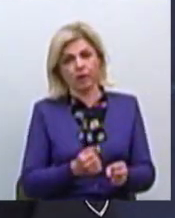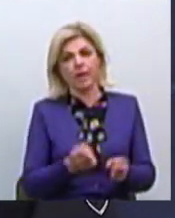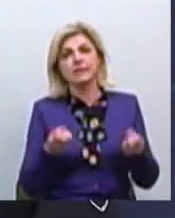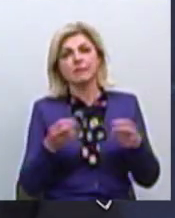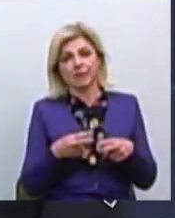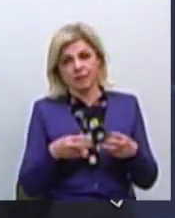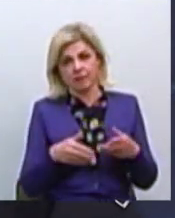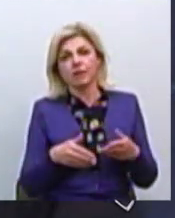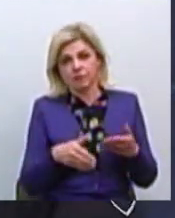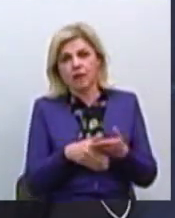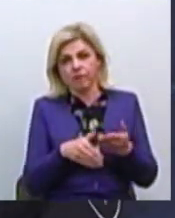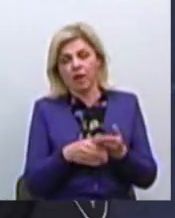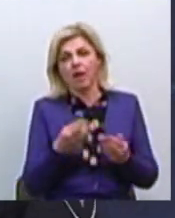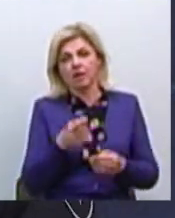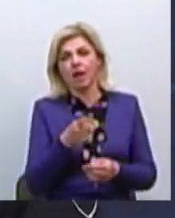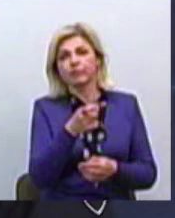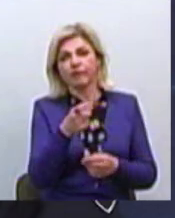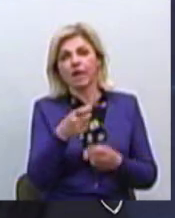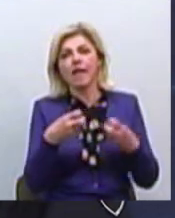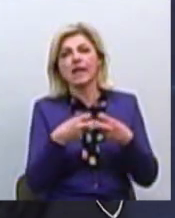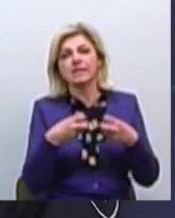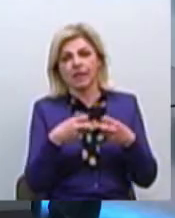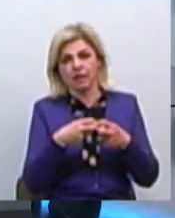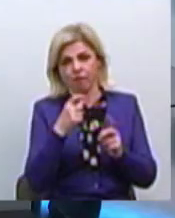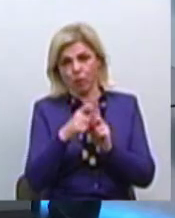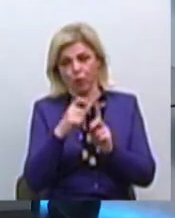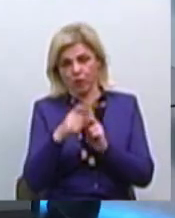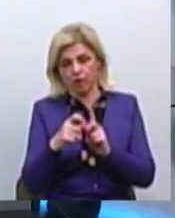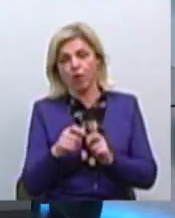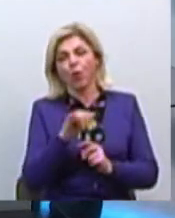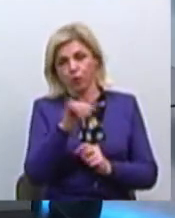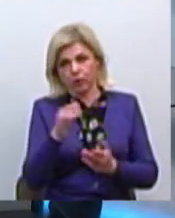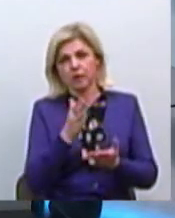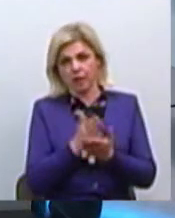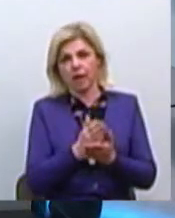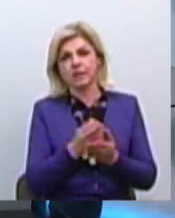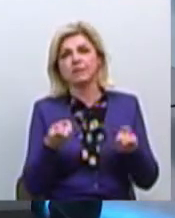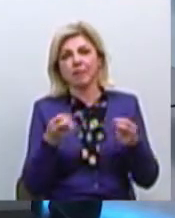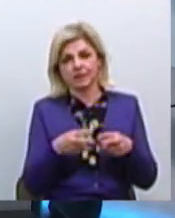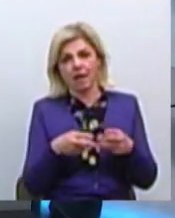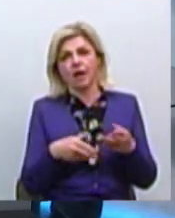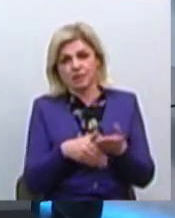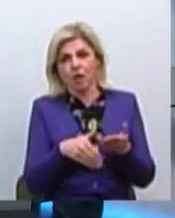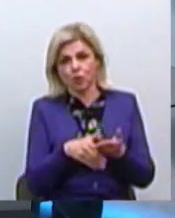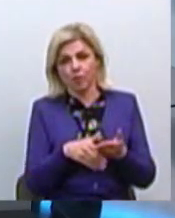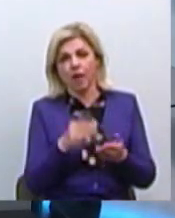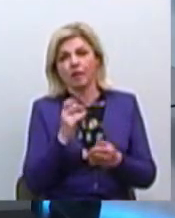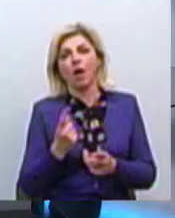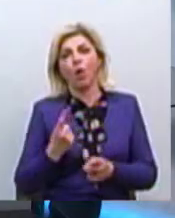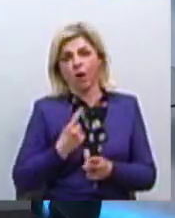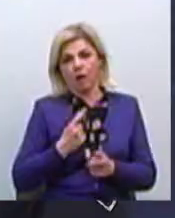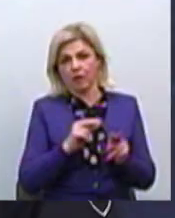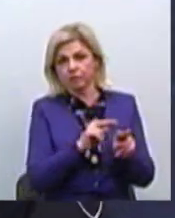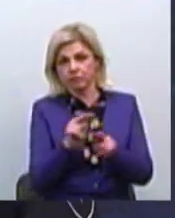спецзасіб для відстрілу резиновими пулями. Тобто вони мають спецзасоби? Да. Но на охорону публічного